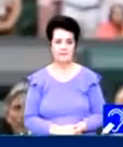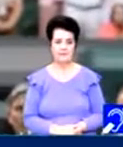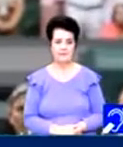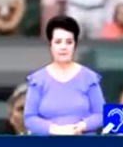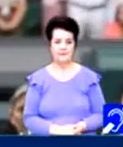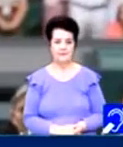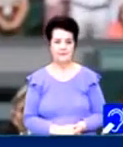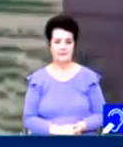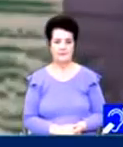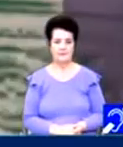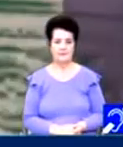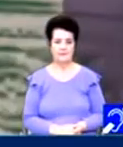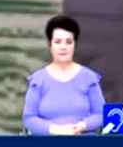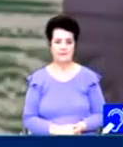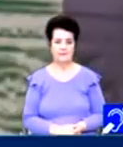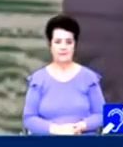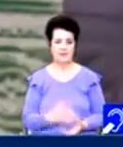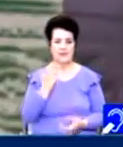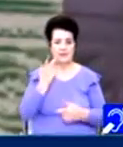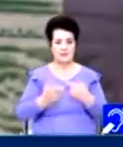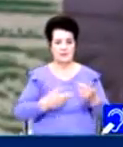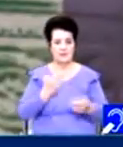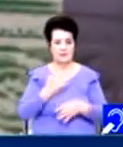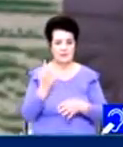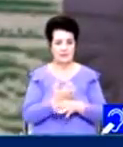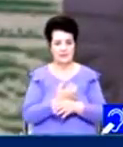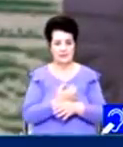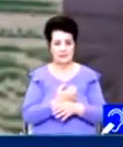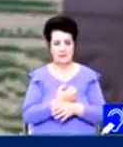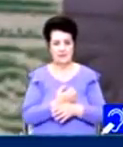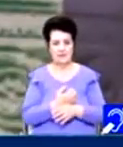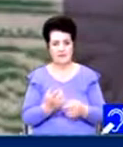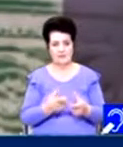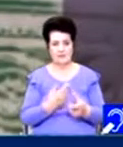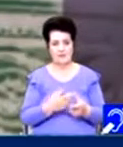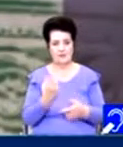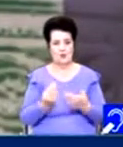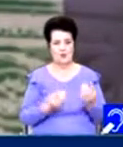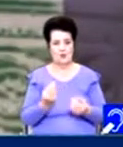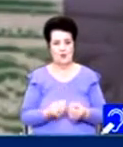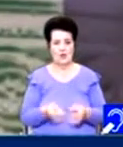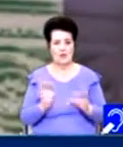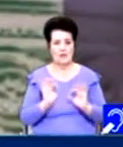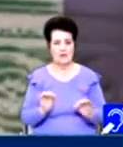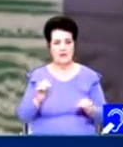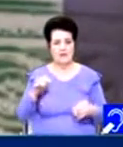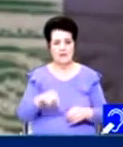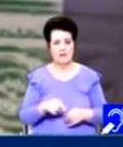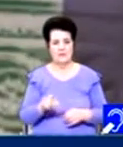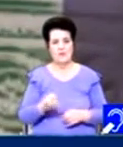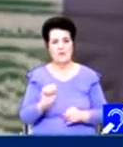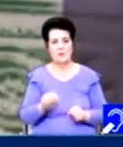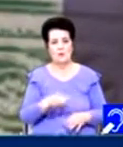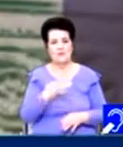unbelievable. Am spus mereu că atunci când câștigi un Grand Slam te numești jucător adevărat. Aici ce pot să